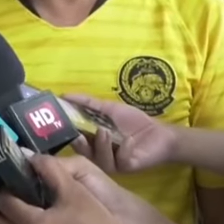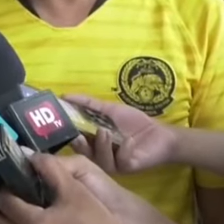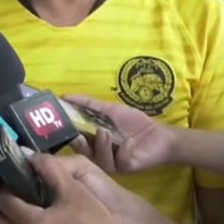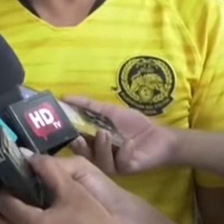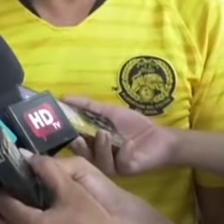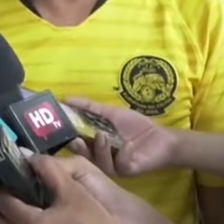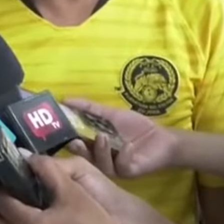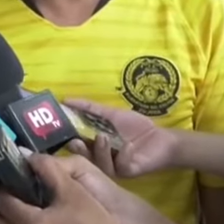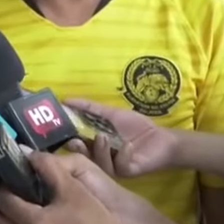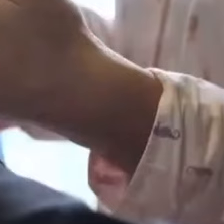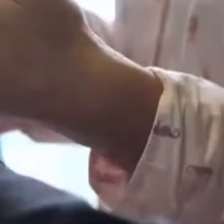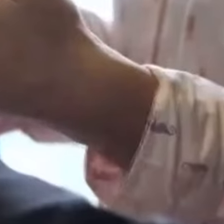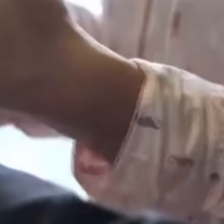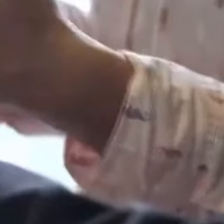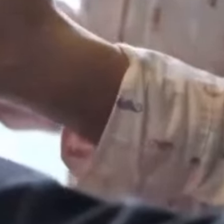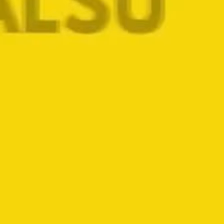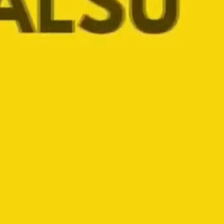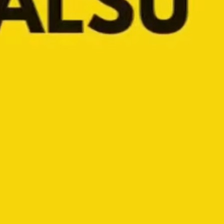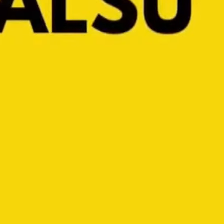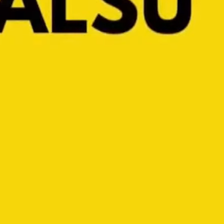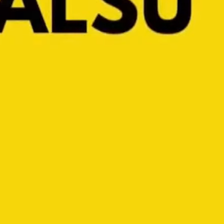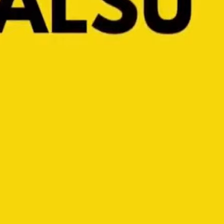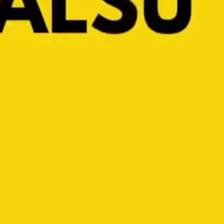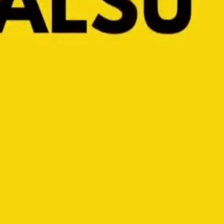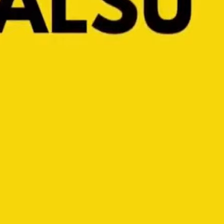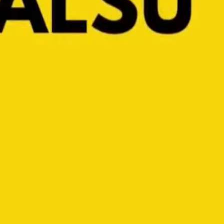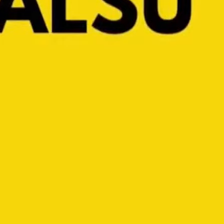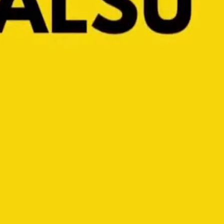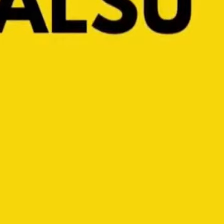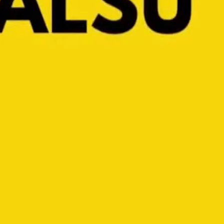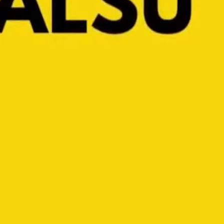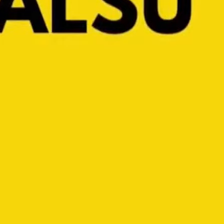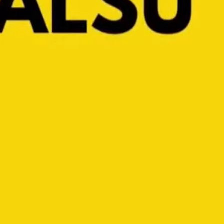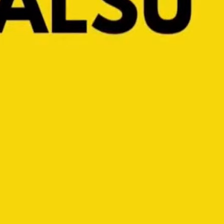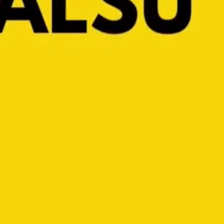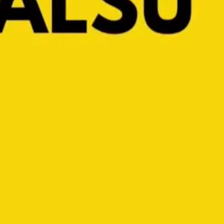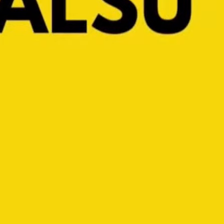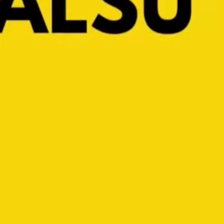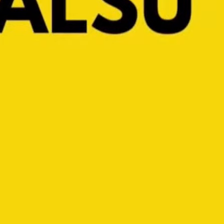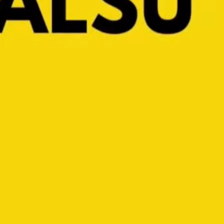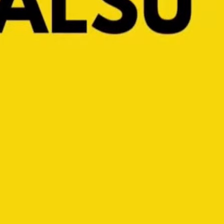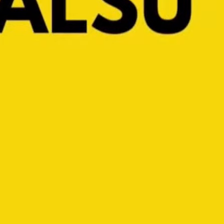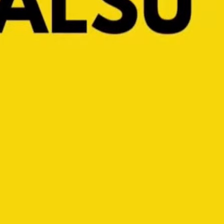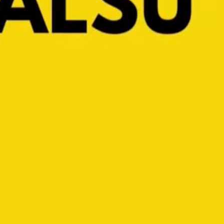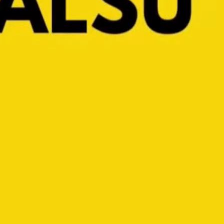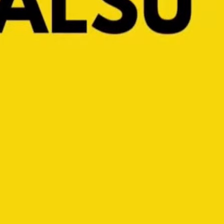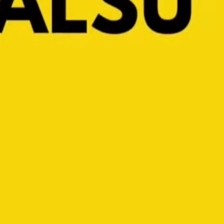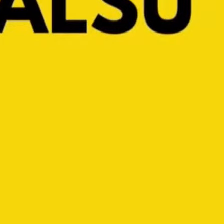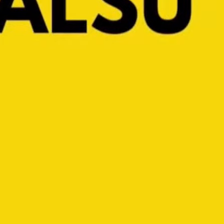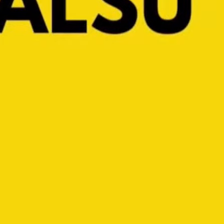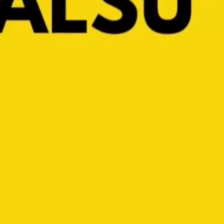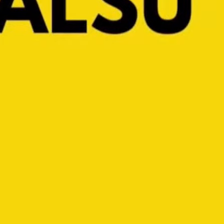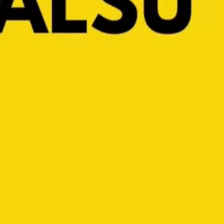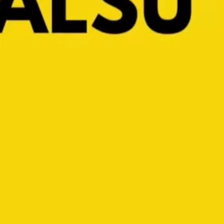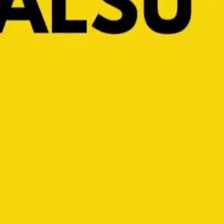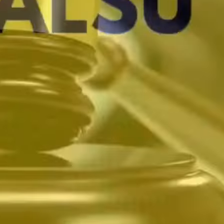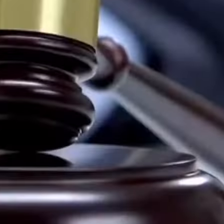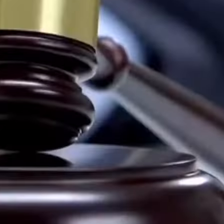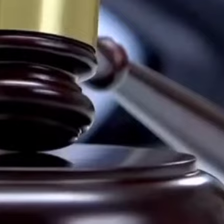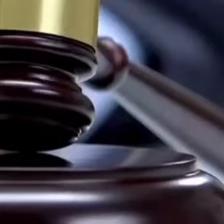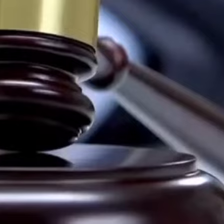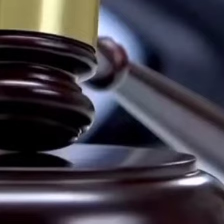nak mempolitikkan isu ini. Henti semai kebencian, penyebaran fitnah, terutama isu 3R hanya mengeruhkan